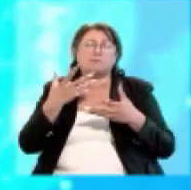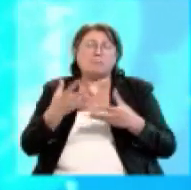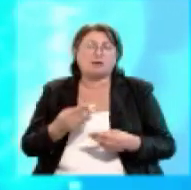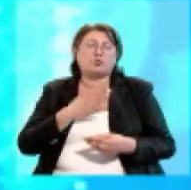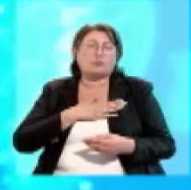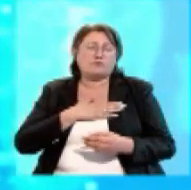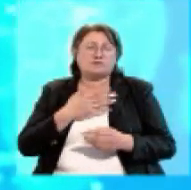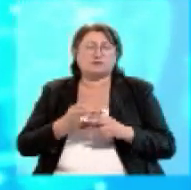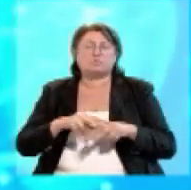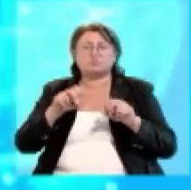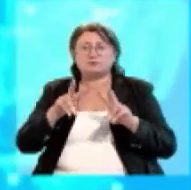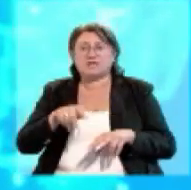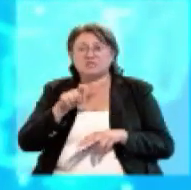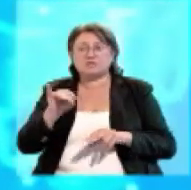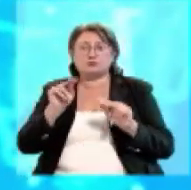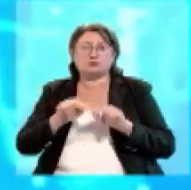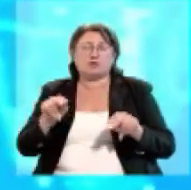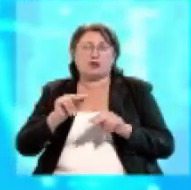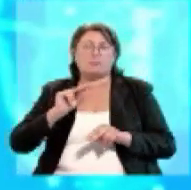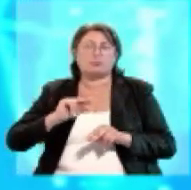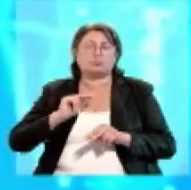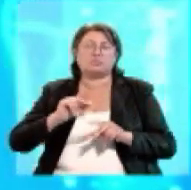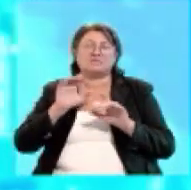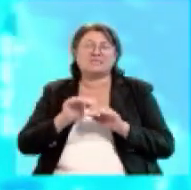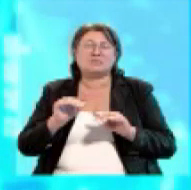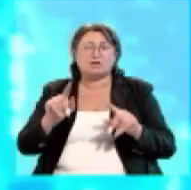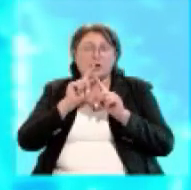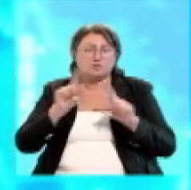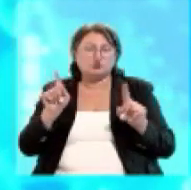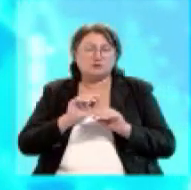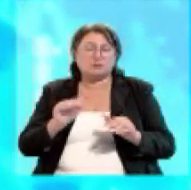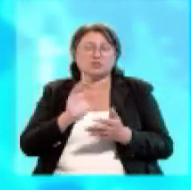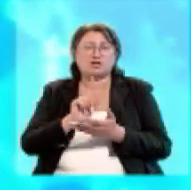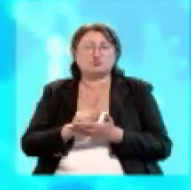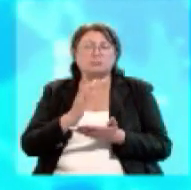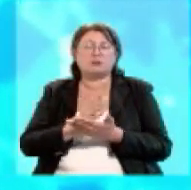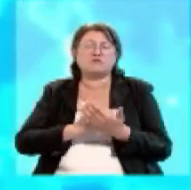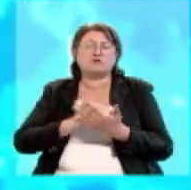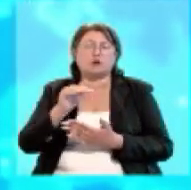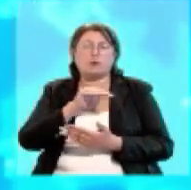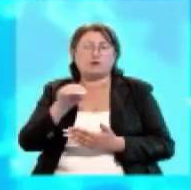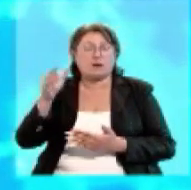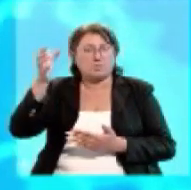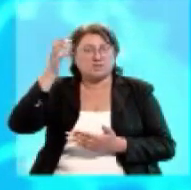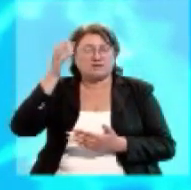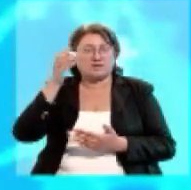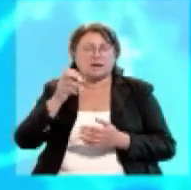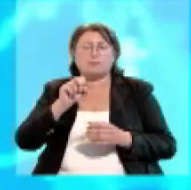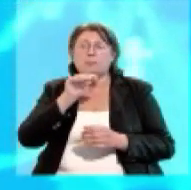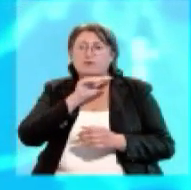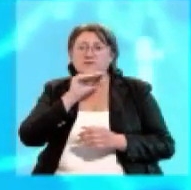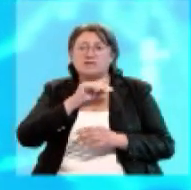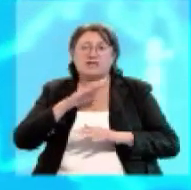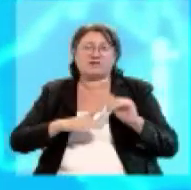ерекше балалармен жұмыс істейтін мамандар мен мұғалімдердің білімі мен кәсіби біліктілігі өте жоғары болуы керек. Осы тақырып төңірегінде